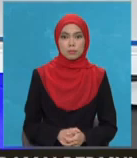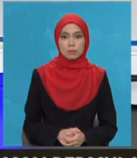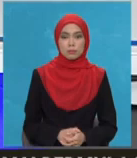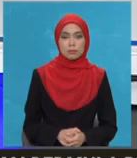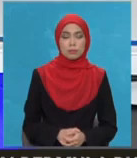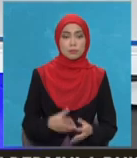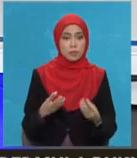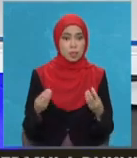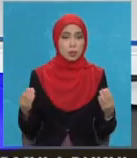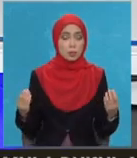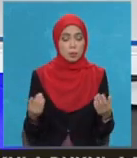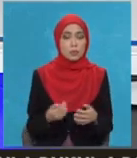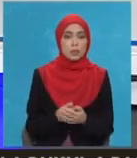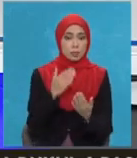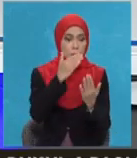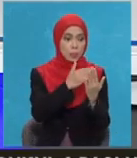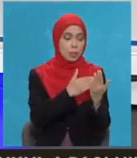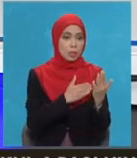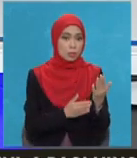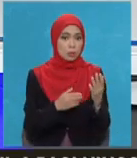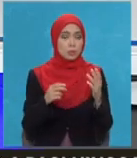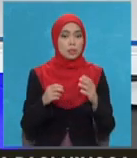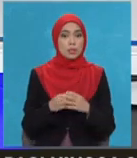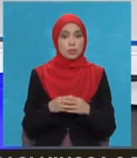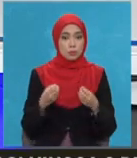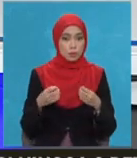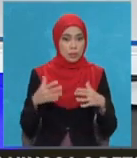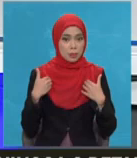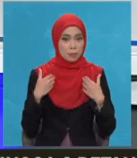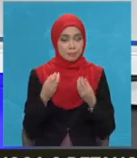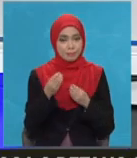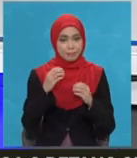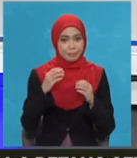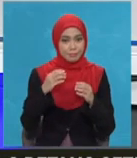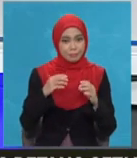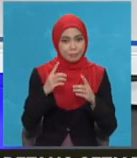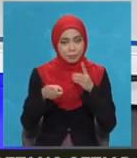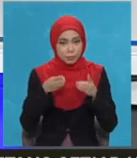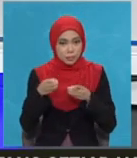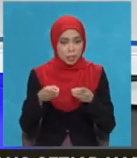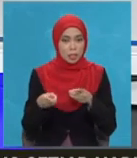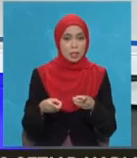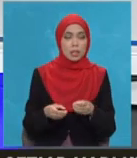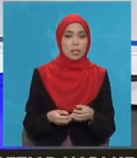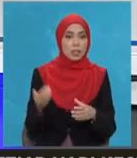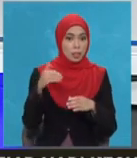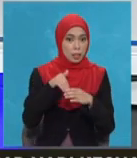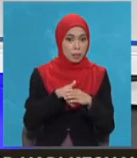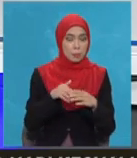beberapa perkara dan isu dibangkitkan sepanjang persidangan belanjaan negara bagi tahun